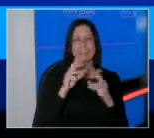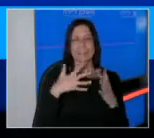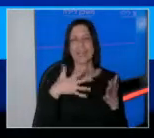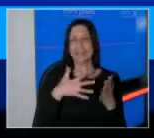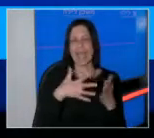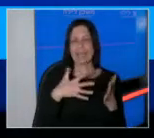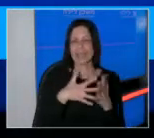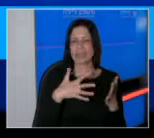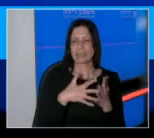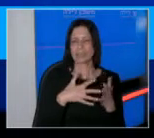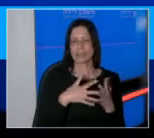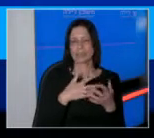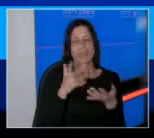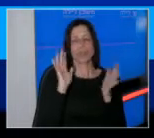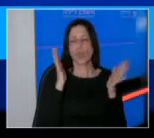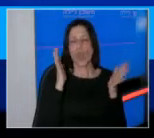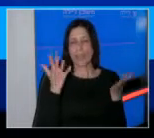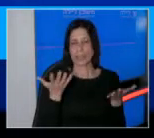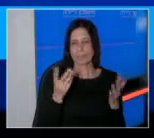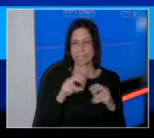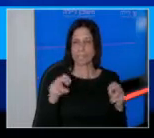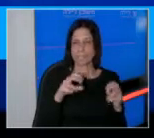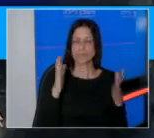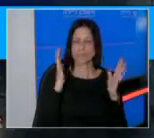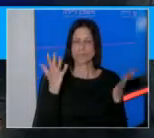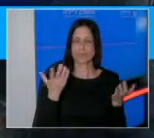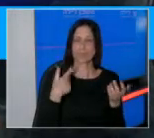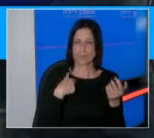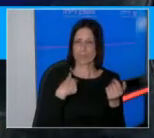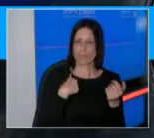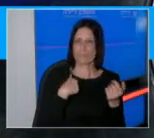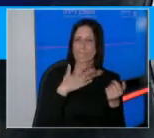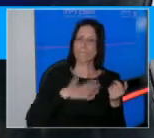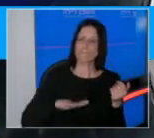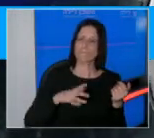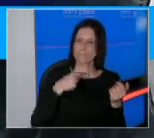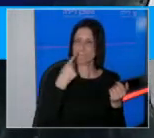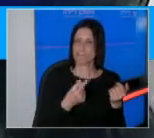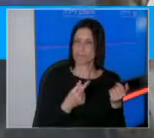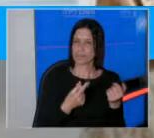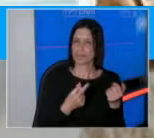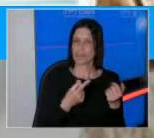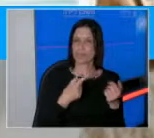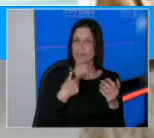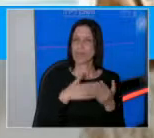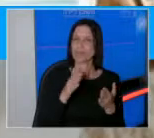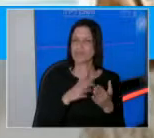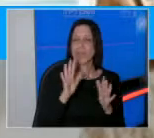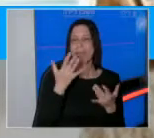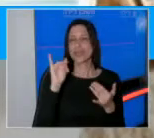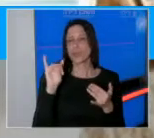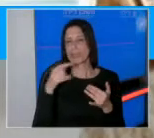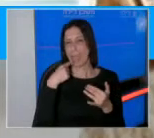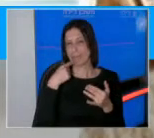להכביר במילים, כן, נוראי, אוקיי. אני רוצה להגיד, בהמשך למה שיהודה